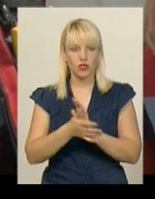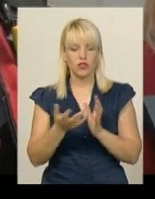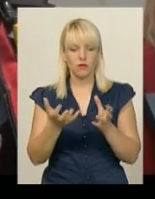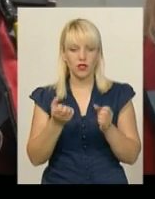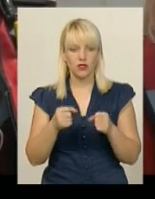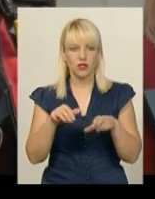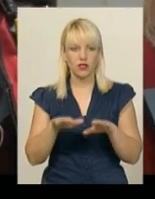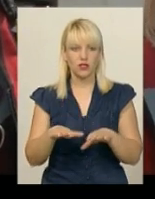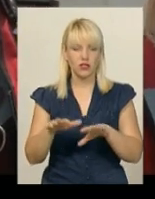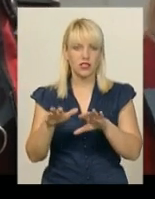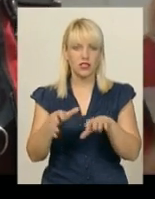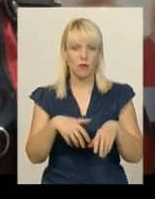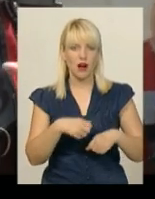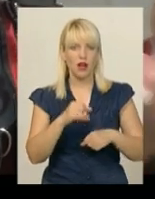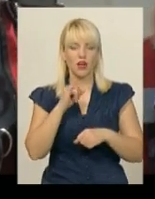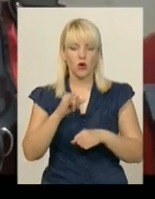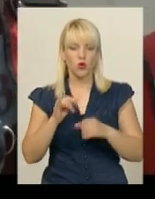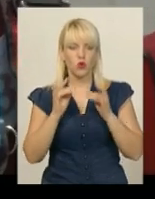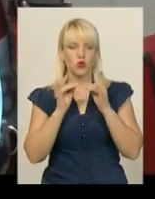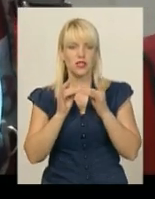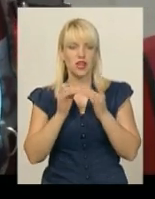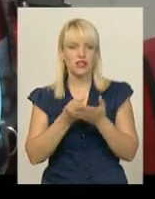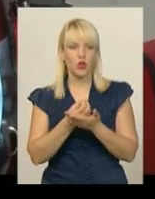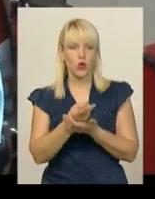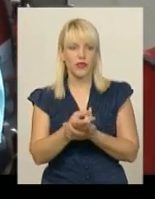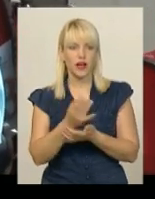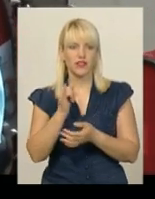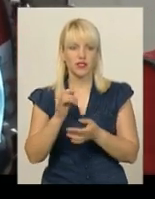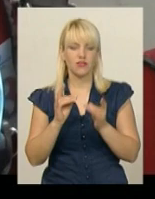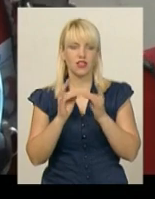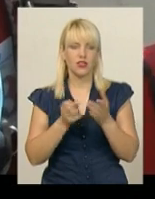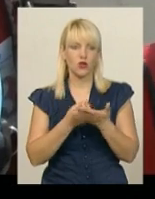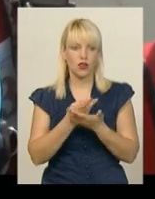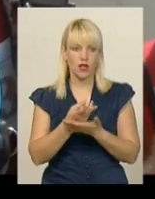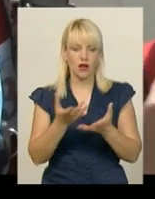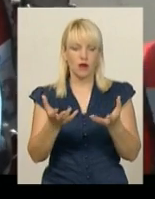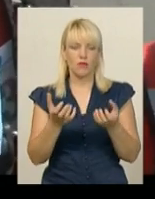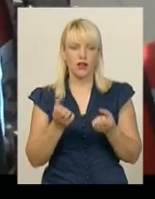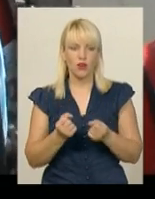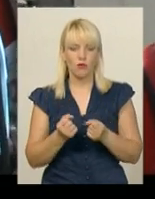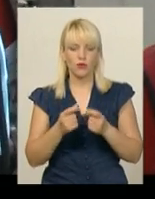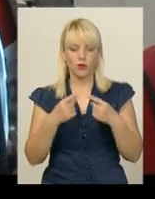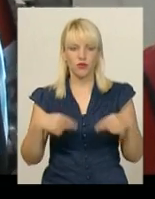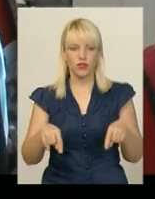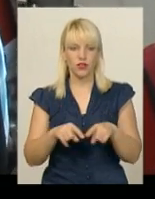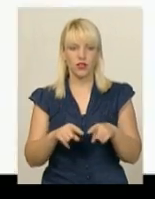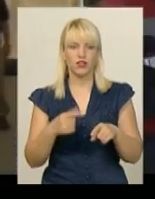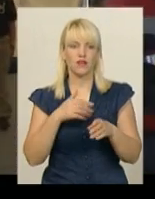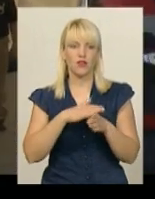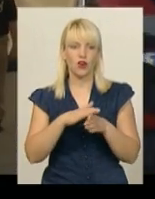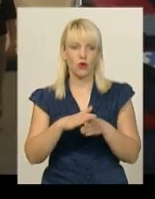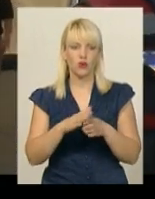рішення забирати в стаціонар і вже от в стаціонарі в прийомному відділенні виконували функцію приймального